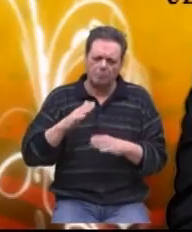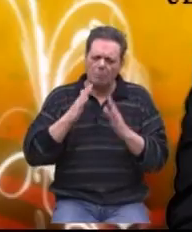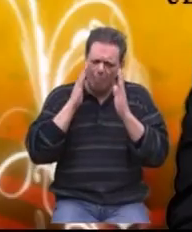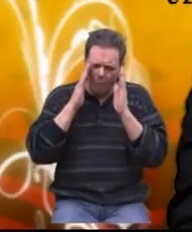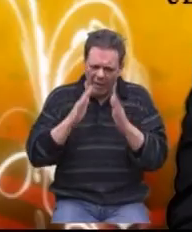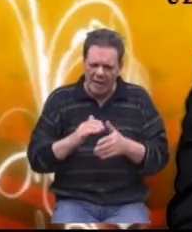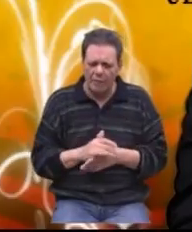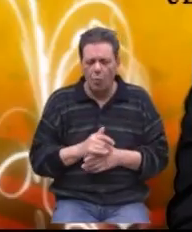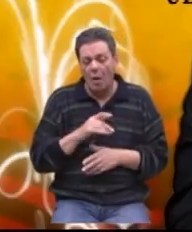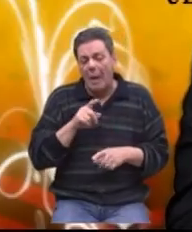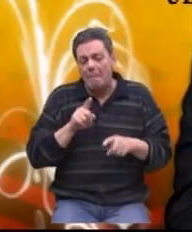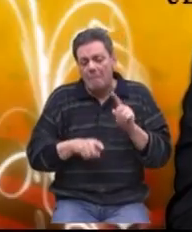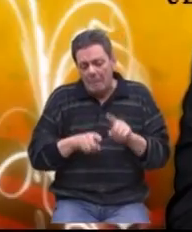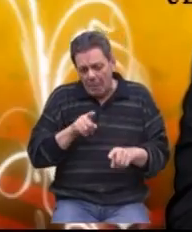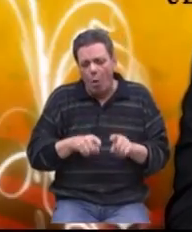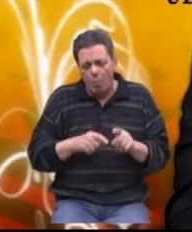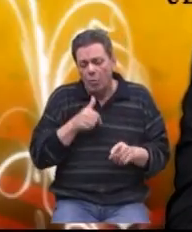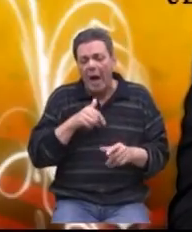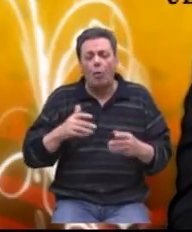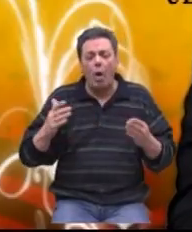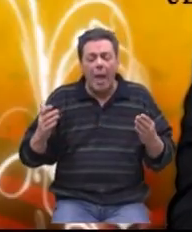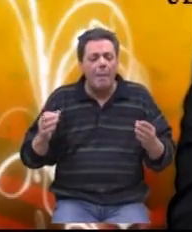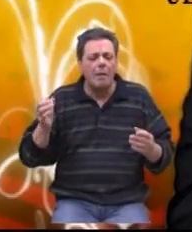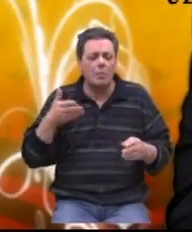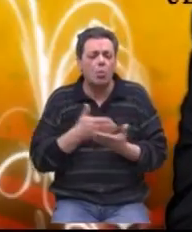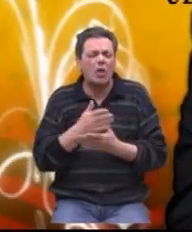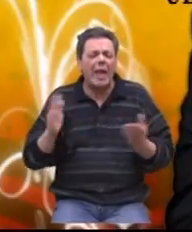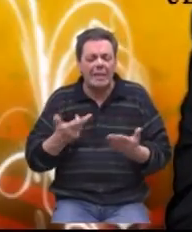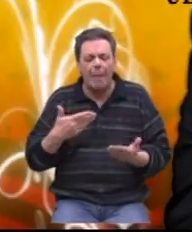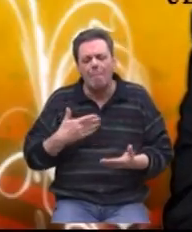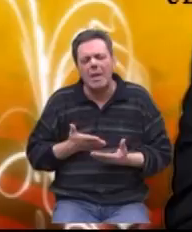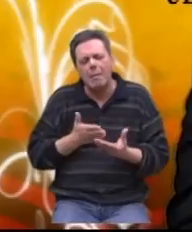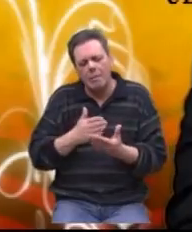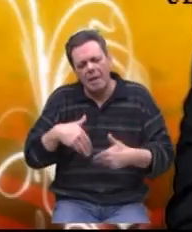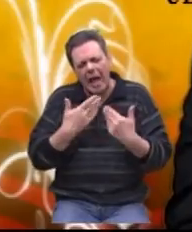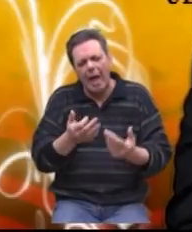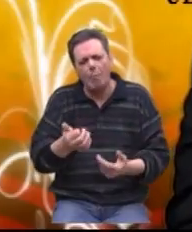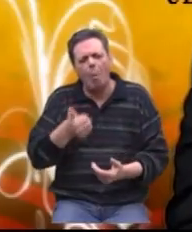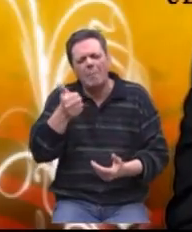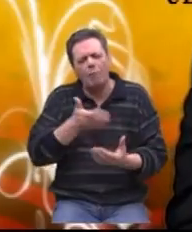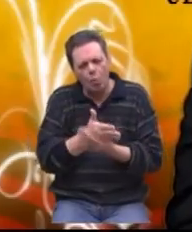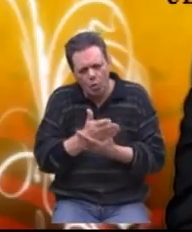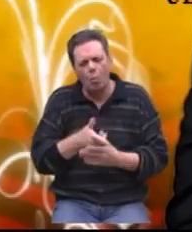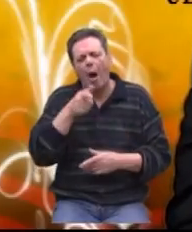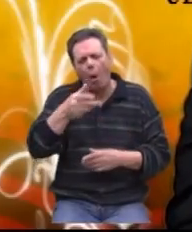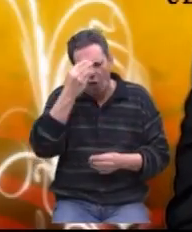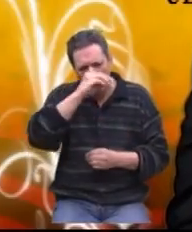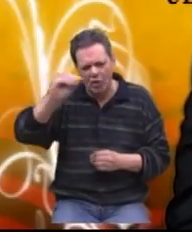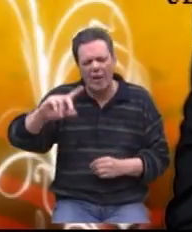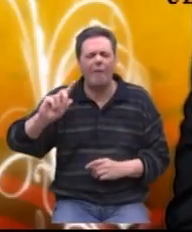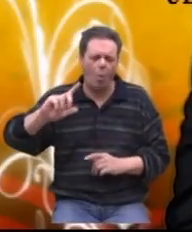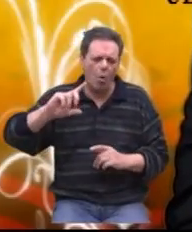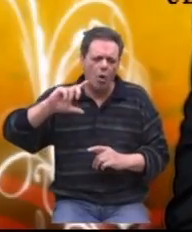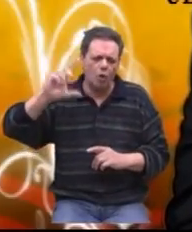da kad je slučaj hitan, da mi pružamo i onu prvu uslugu, a onda o tome obavještamo nadležno povjerenstvo i daljnje